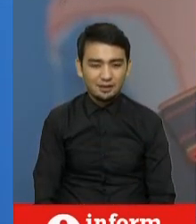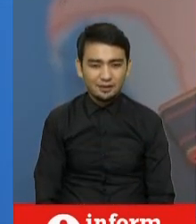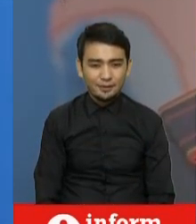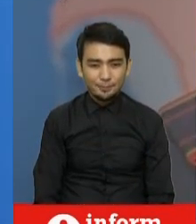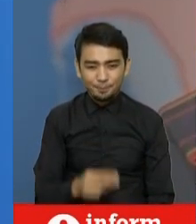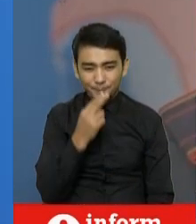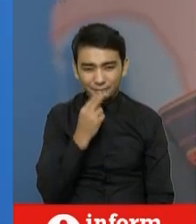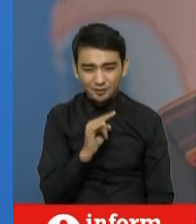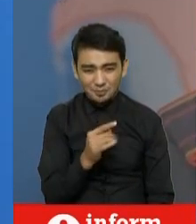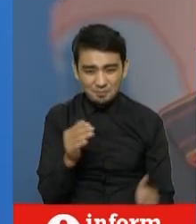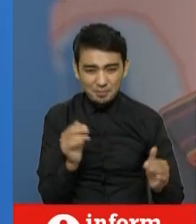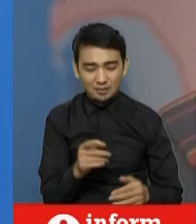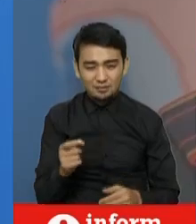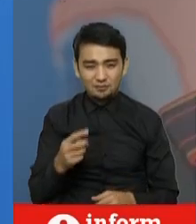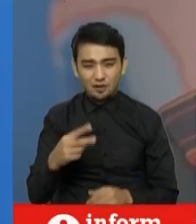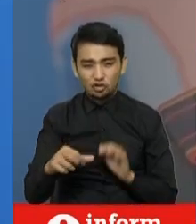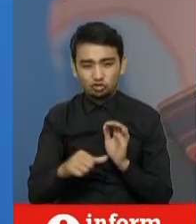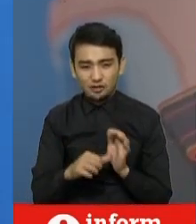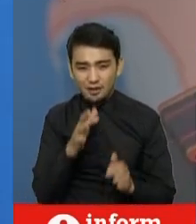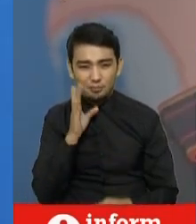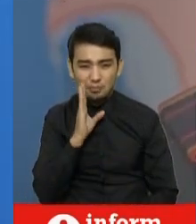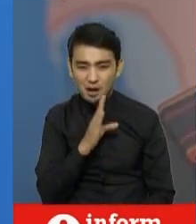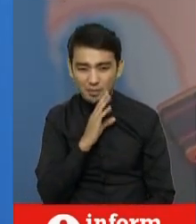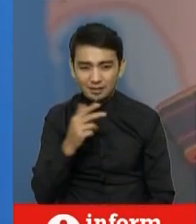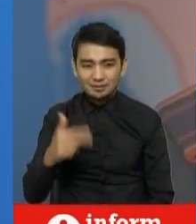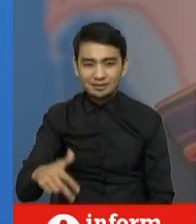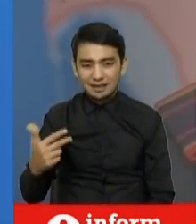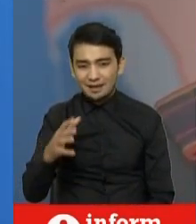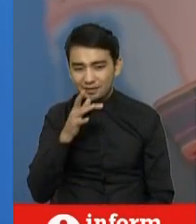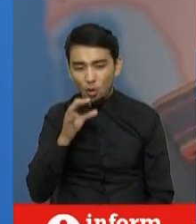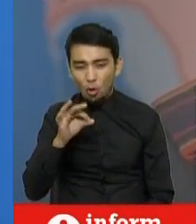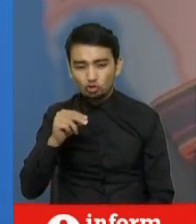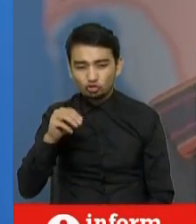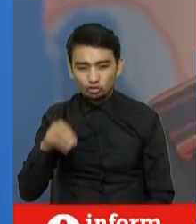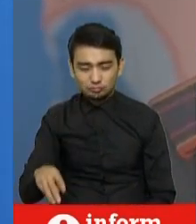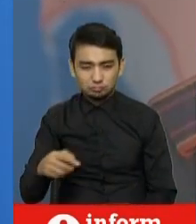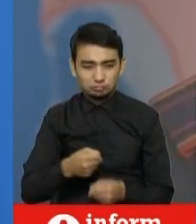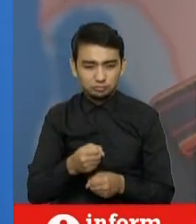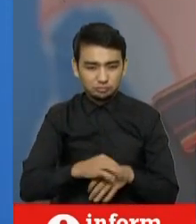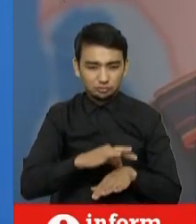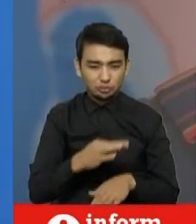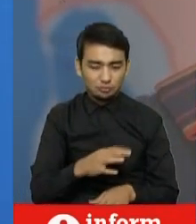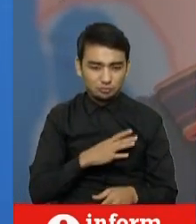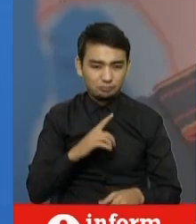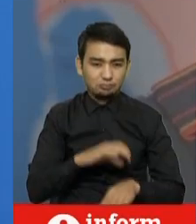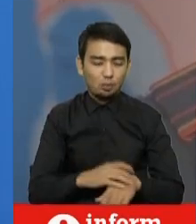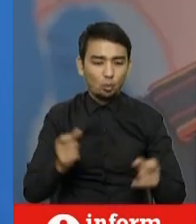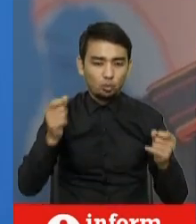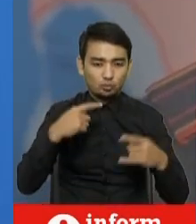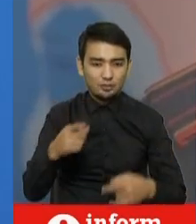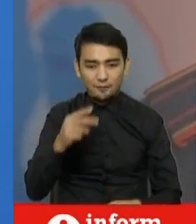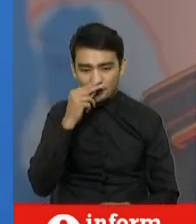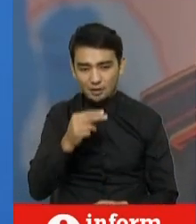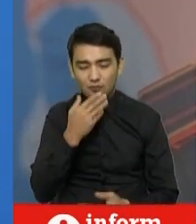Кәмелетке толмаған балаға 26 жастағы анасы мен 33 жастағы өгей әкесі зақым келтіргендігі анықталды. Олар өз